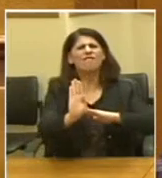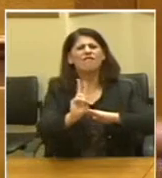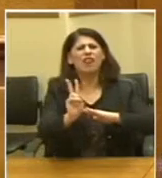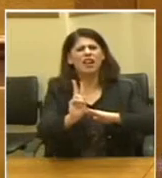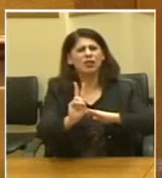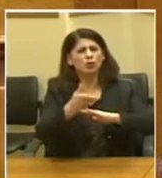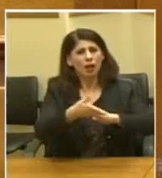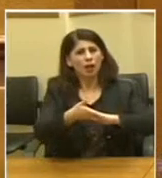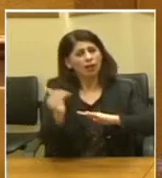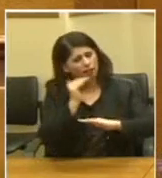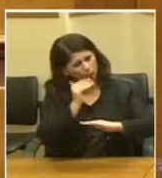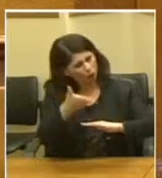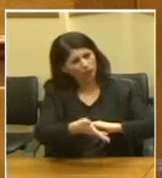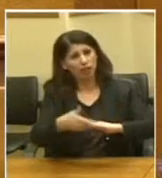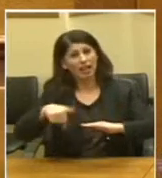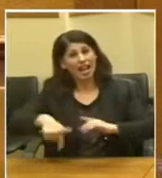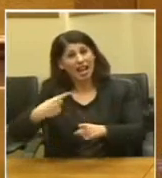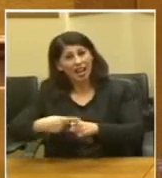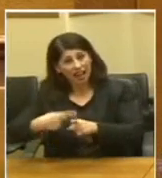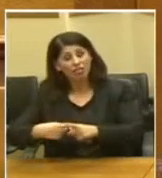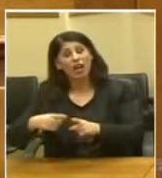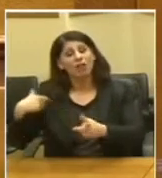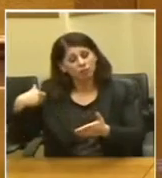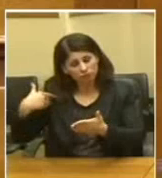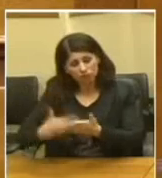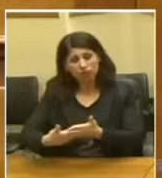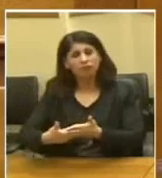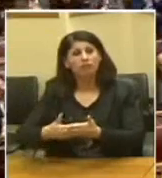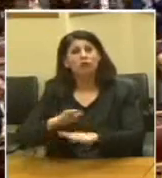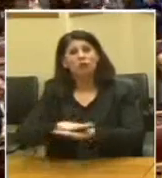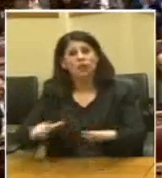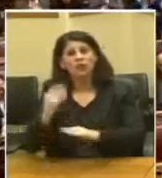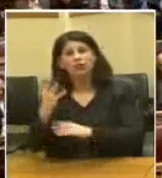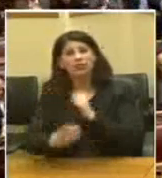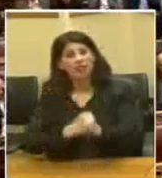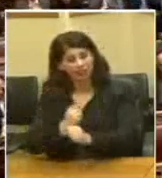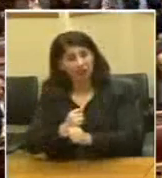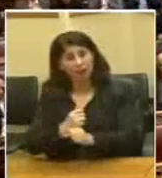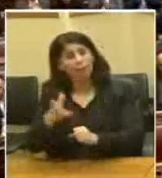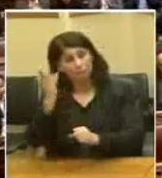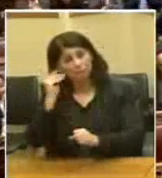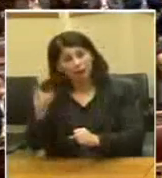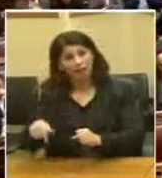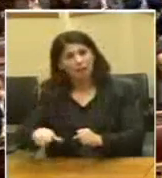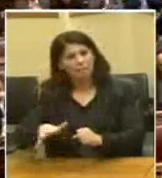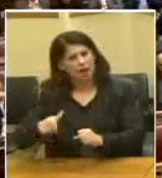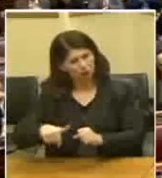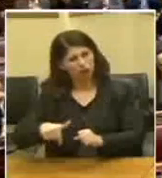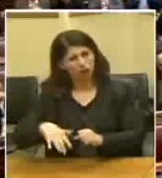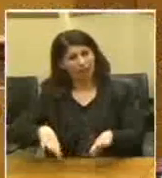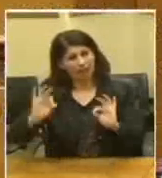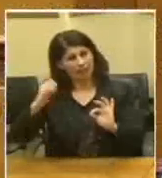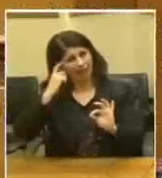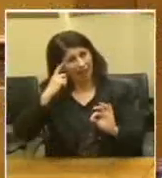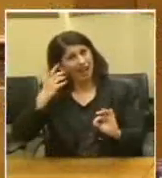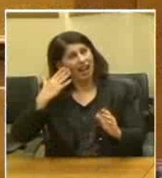Μητσοτάκη. Στην Ελλάδα οι εκλογές θα γίνουν στο τέλος της τετραετίας. Πάρτε το χαμπάρι. Μάλλον σήμερα δείξατε ότι αρχίζετε να το κατανοείτε